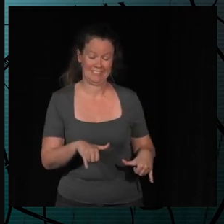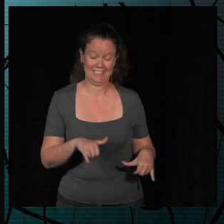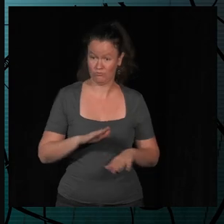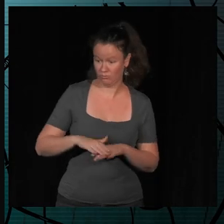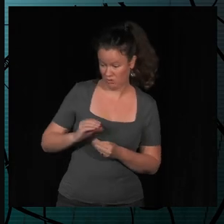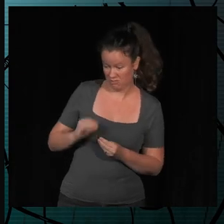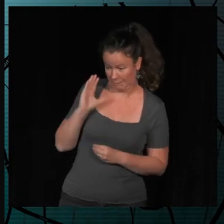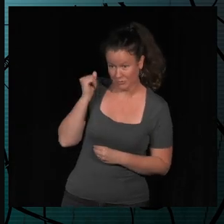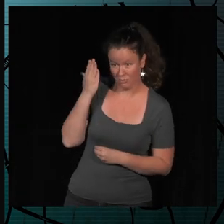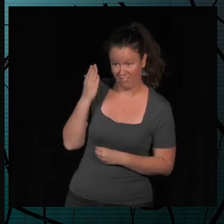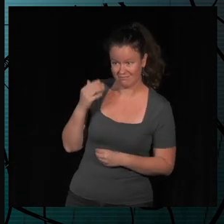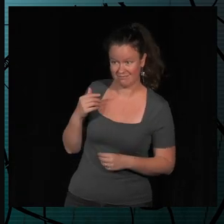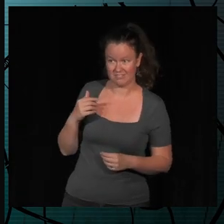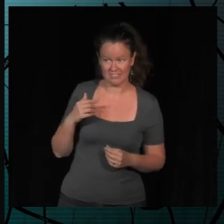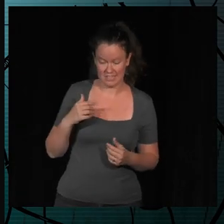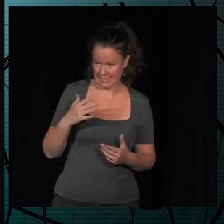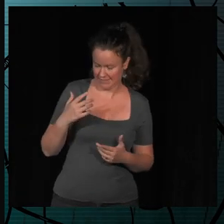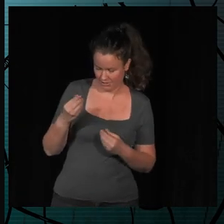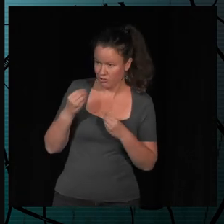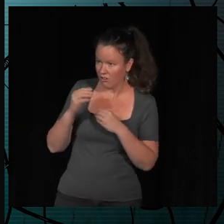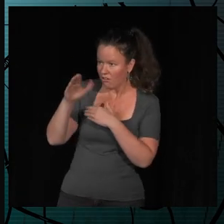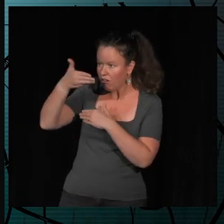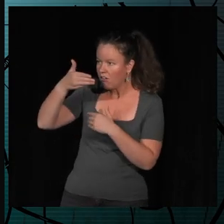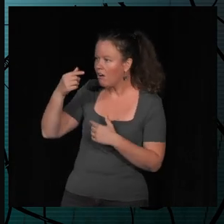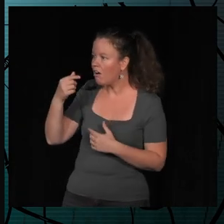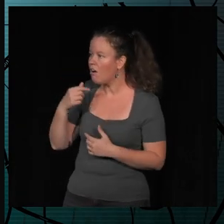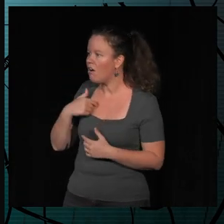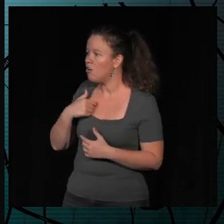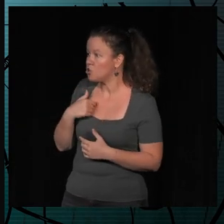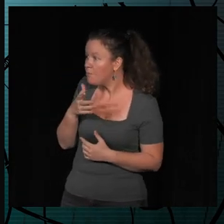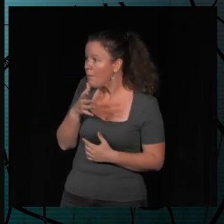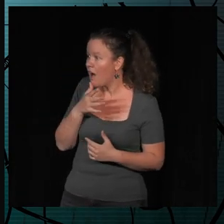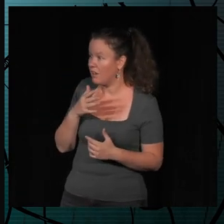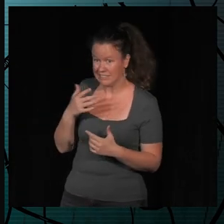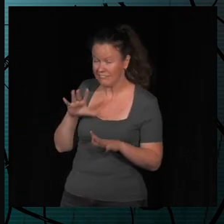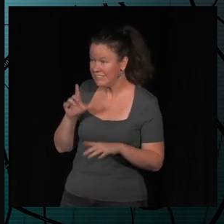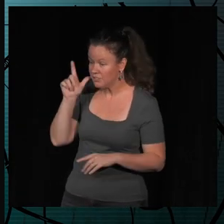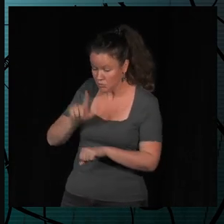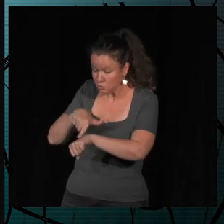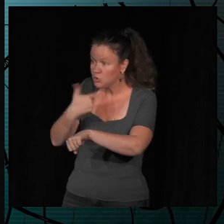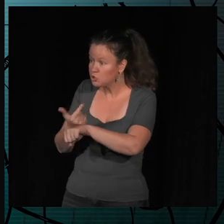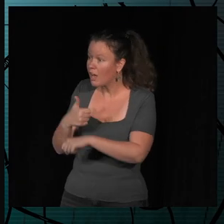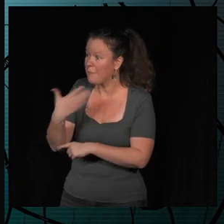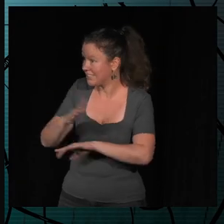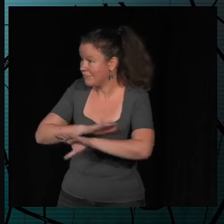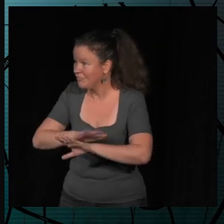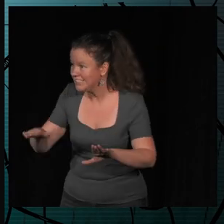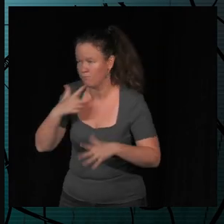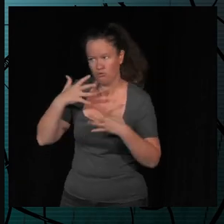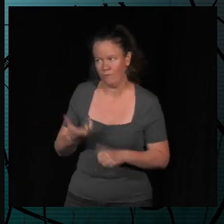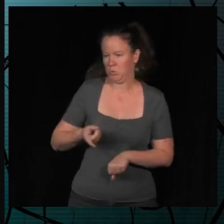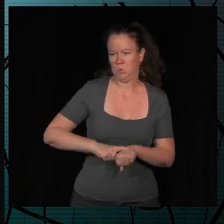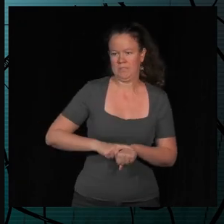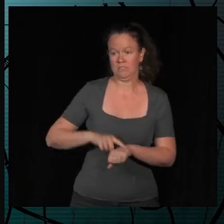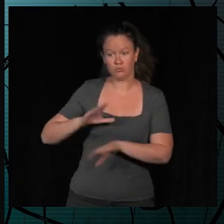truc dans notre cerveau qui se passe qui dit attends mais je n'avais pas besoin de ces objets mais maintenant que je ne pourrais plus jamais les avoir j'ai terriblement besoin de les avoir et